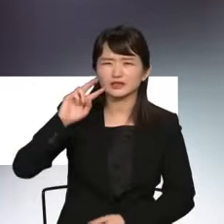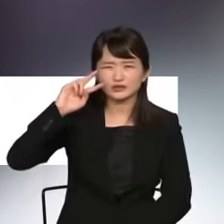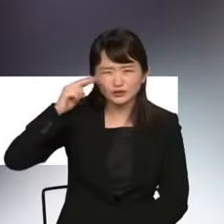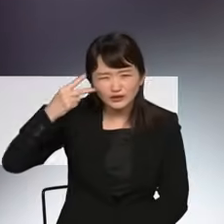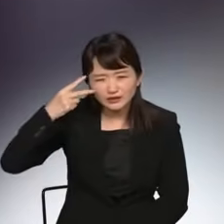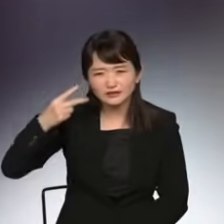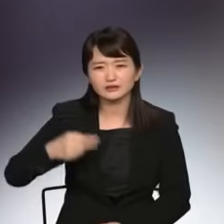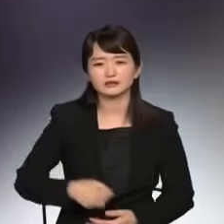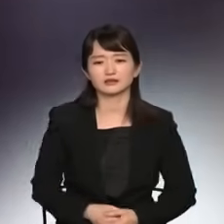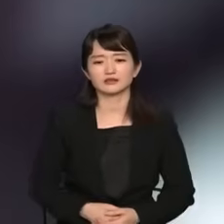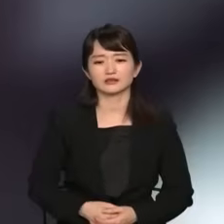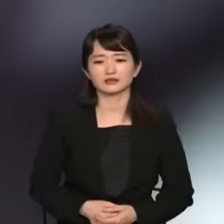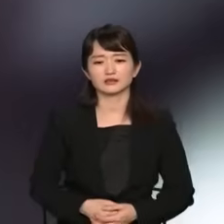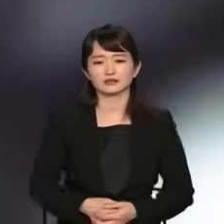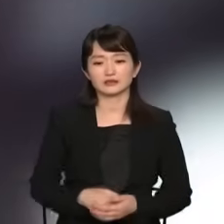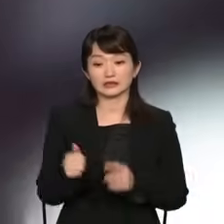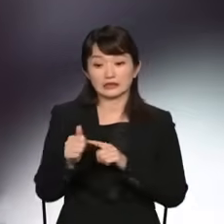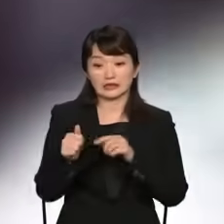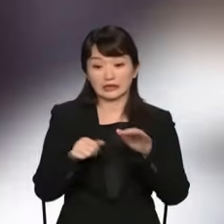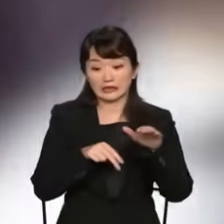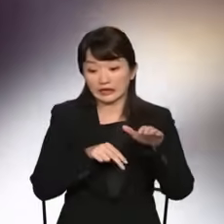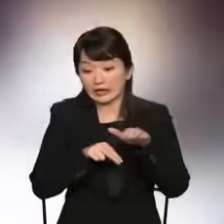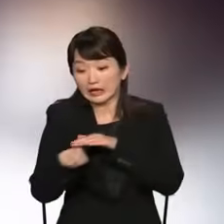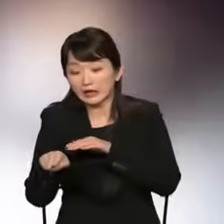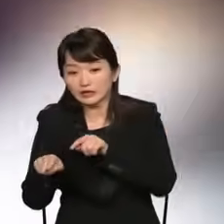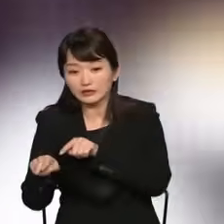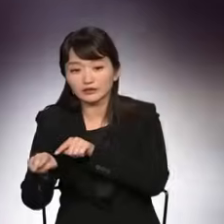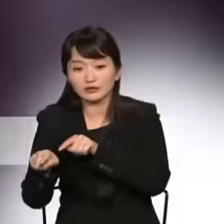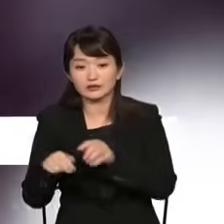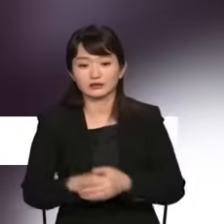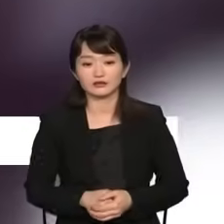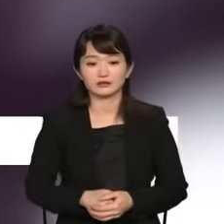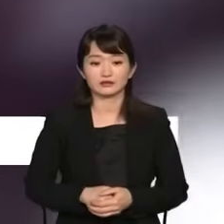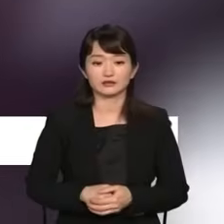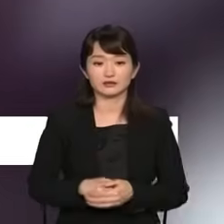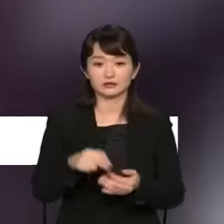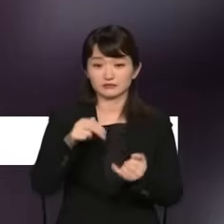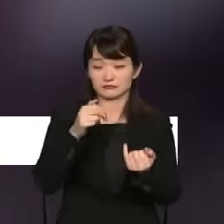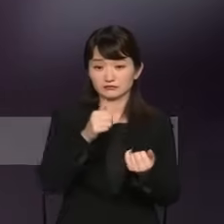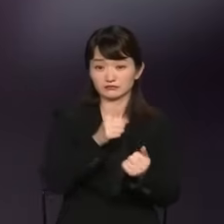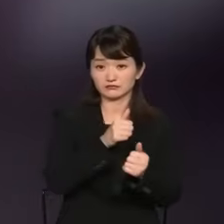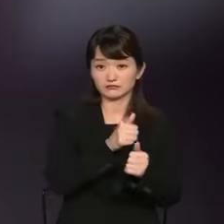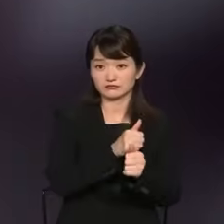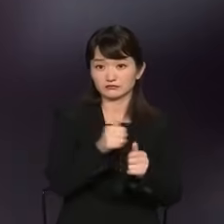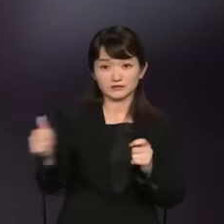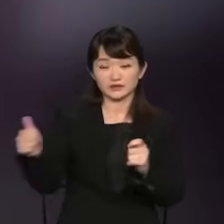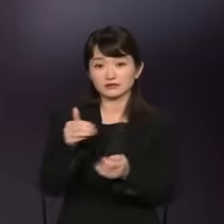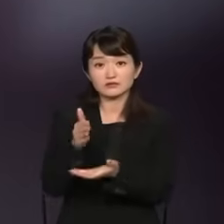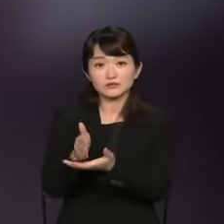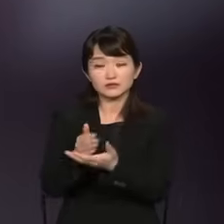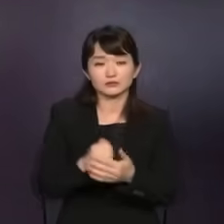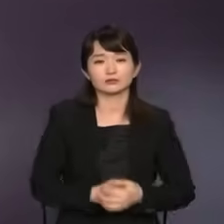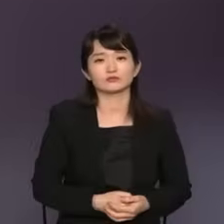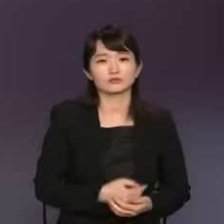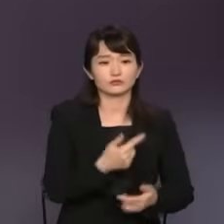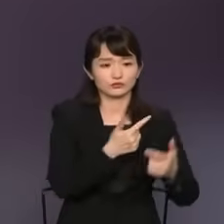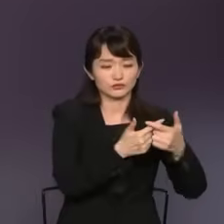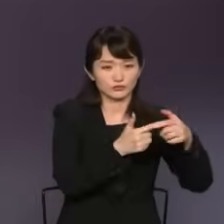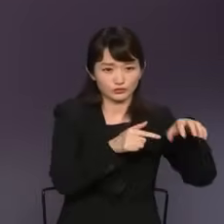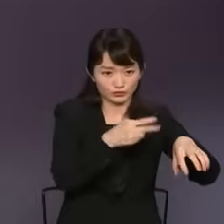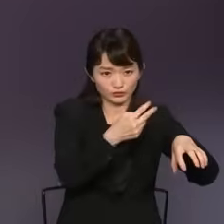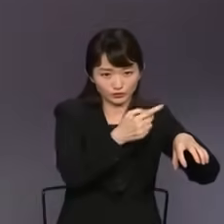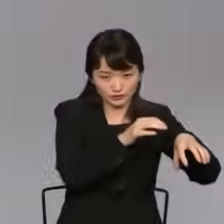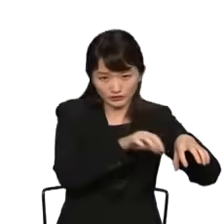생각했어요. 달아날 속셈이었습니다. 내리지 마세요. 부산 범일동에서 동대신동까지 요금도